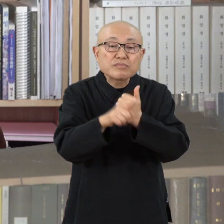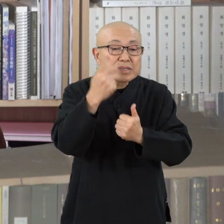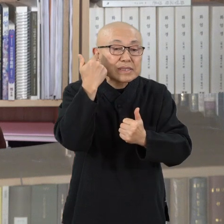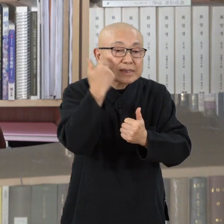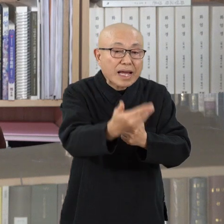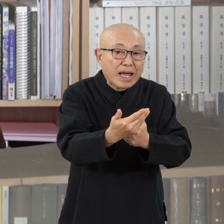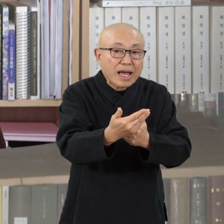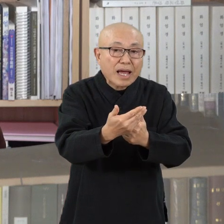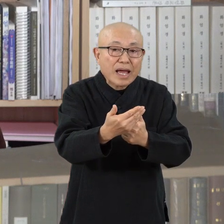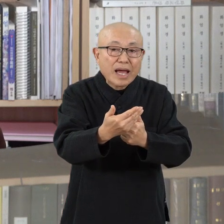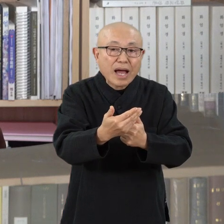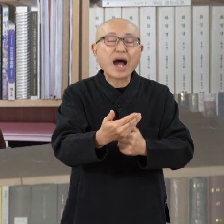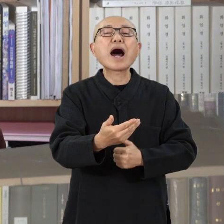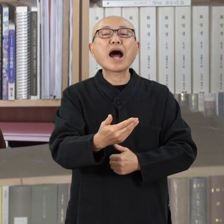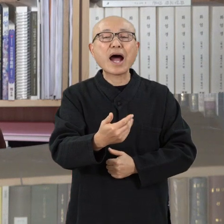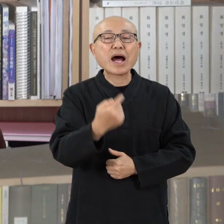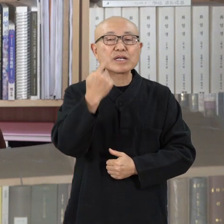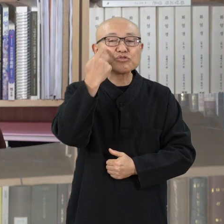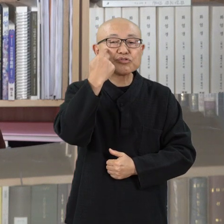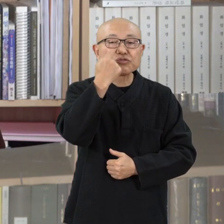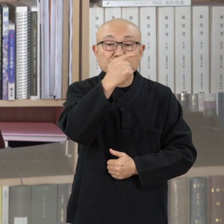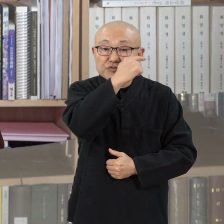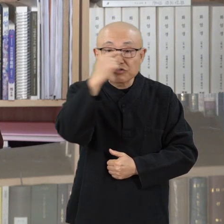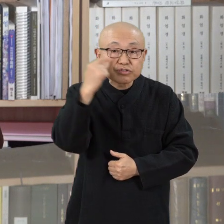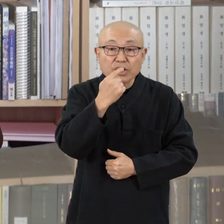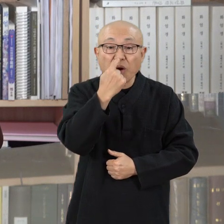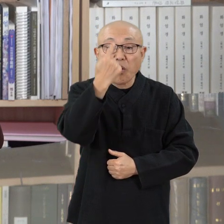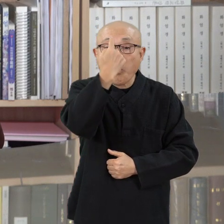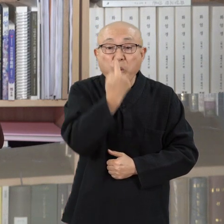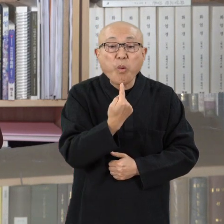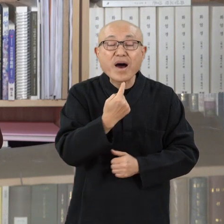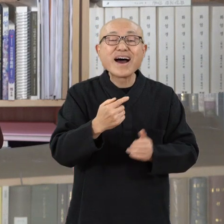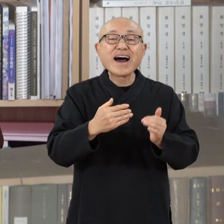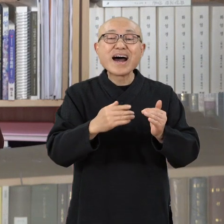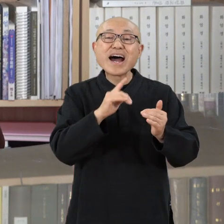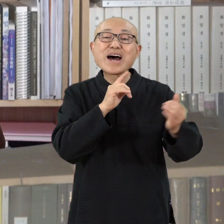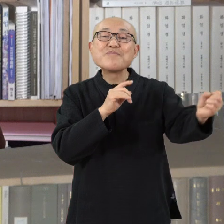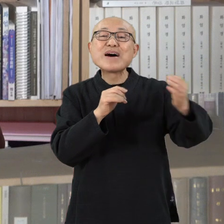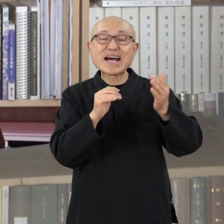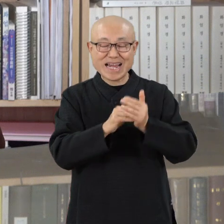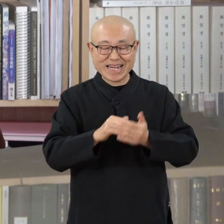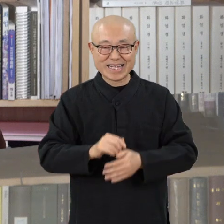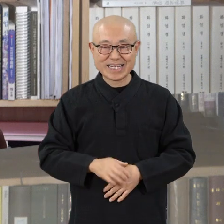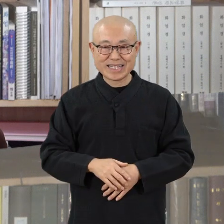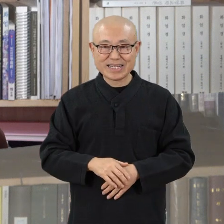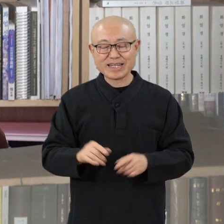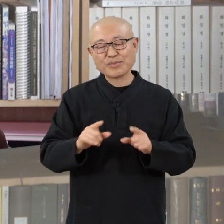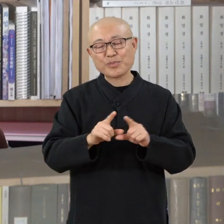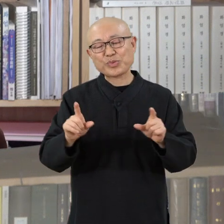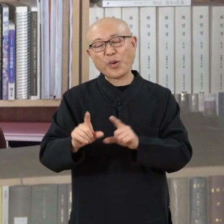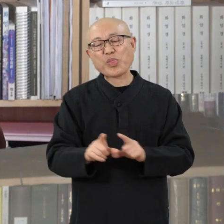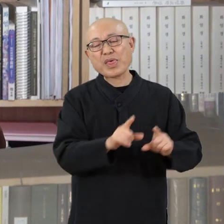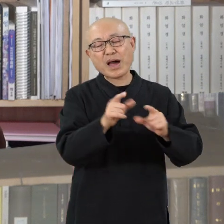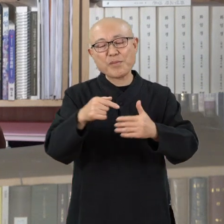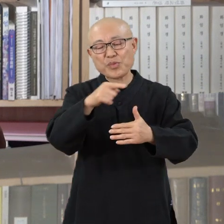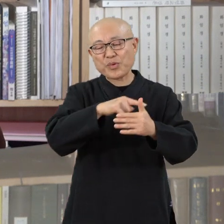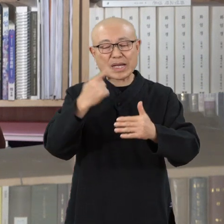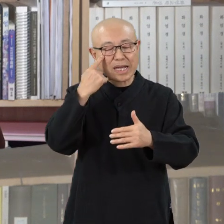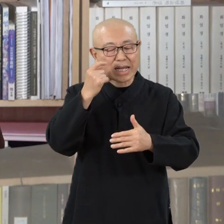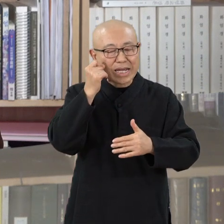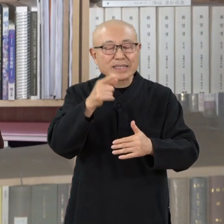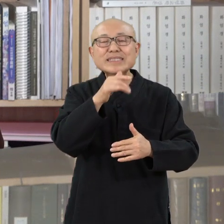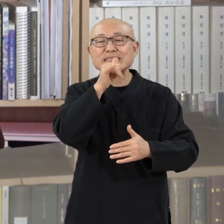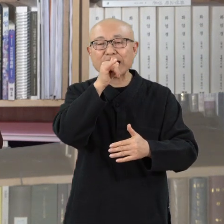무엇입니까? 할 때 안행비직이니라. 그래서 정말 우리 일상 평범 속에 진리가 있다.